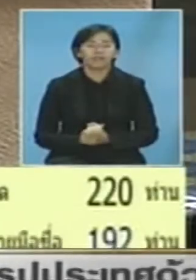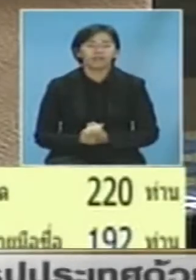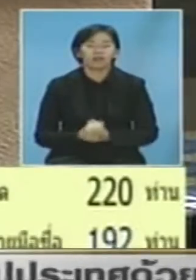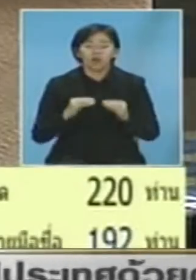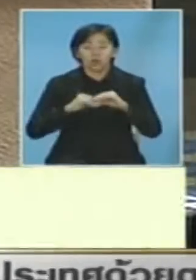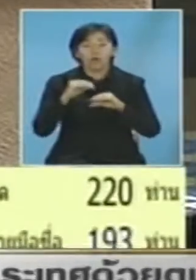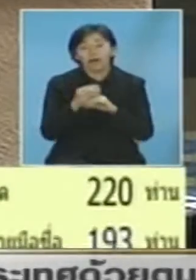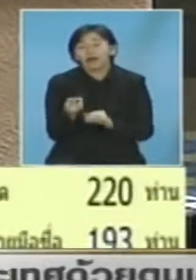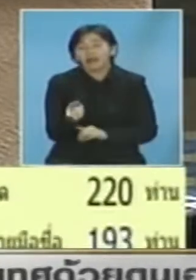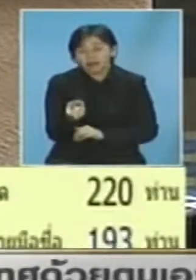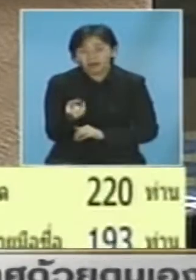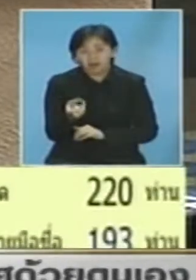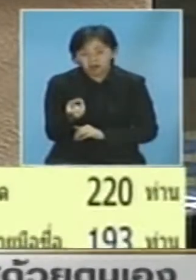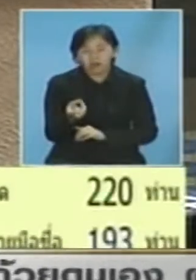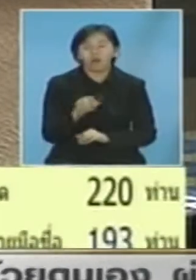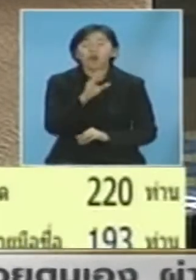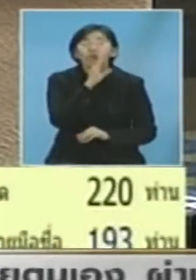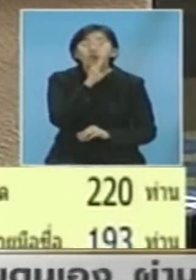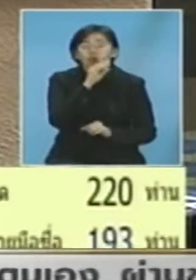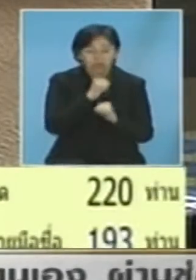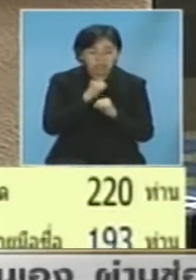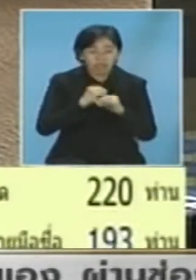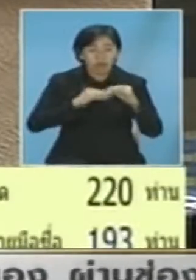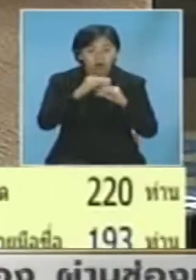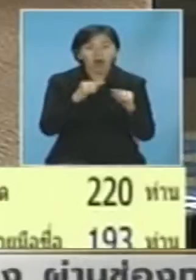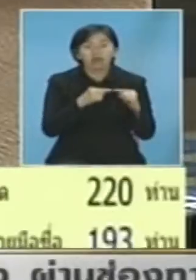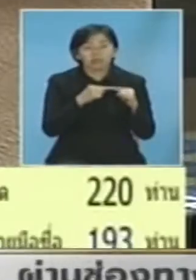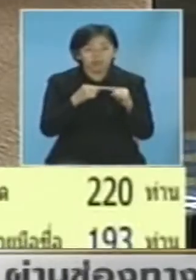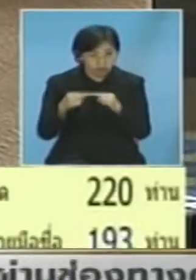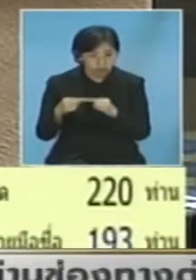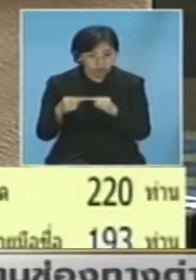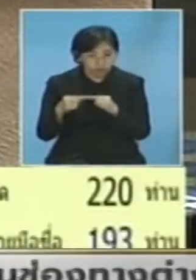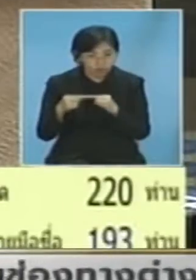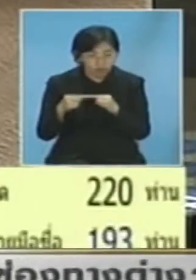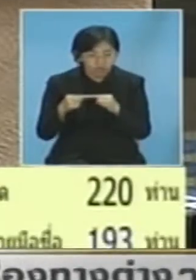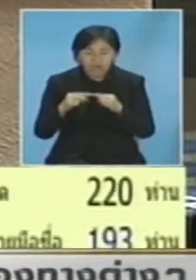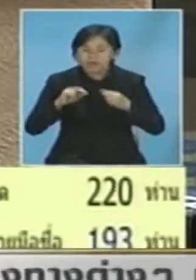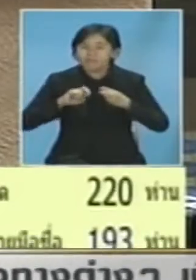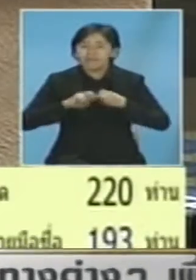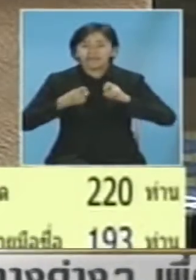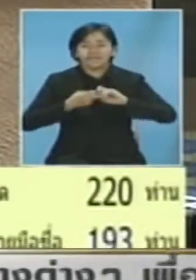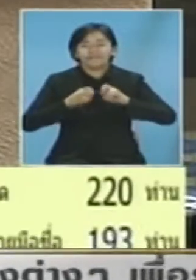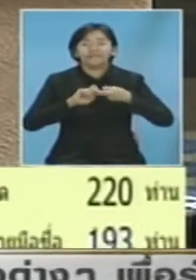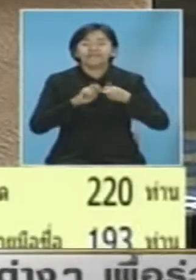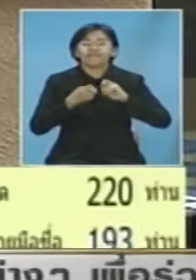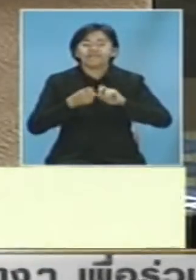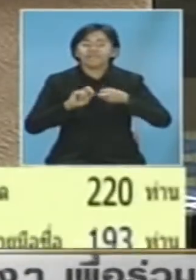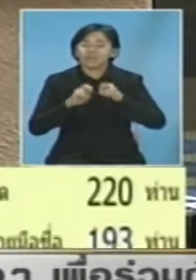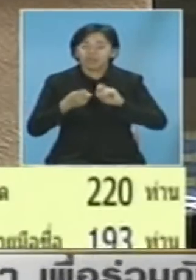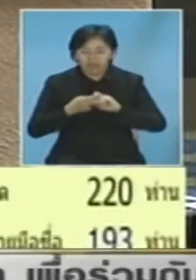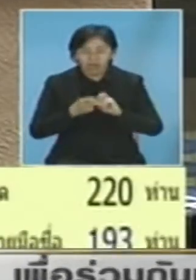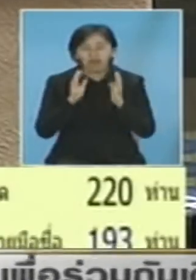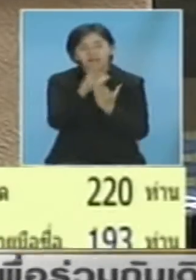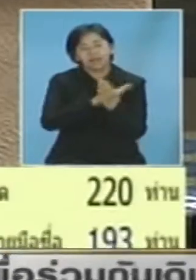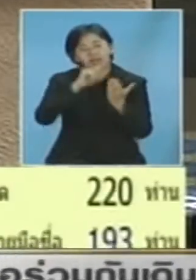การนี้หากจะดำเนินการต่อไปจะยิ่งส่งผลร้ายยิ่งขึ้นกับประเ